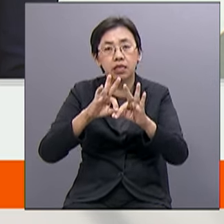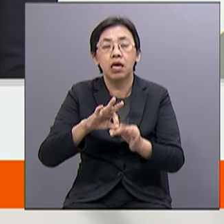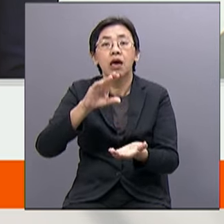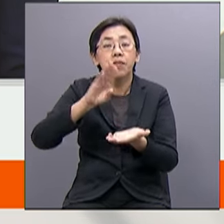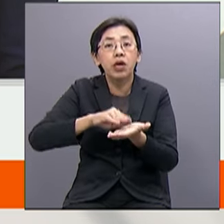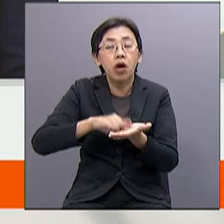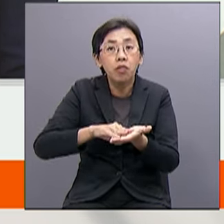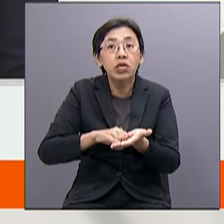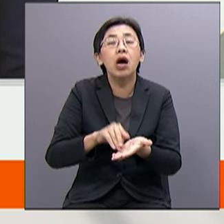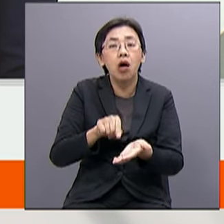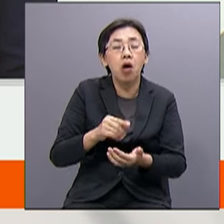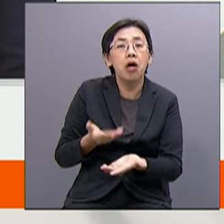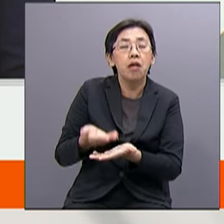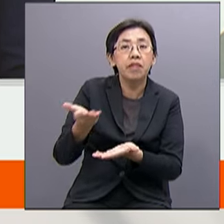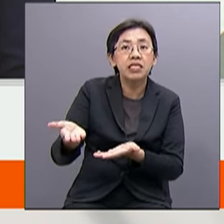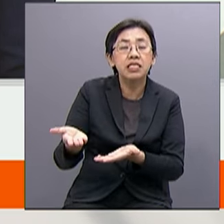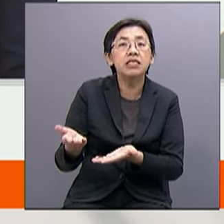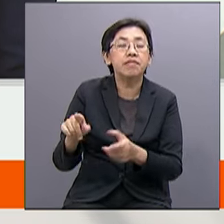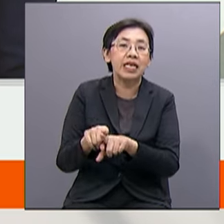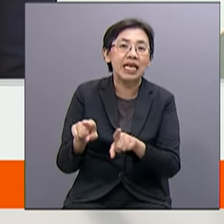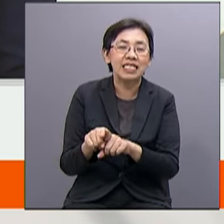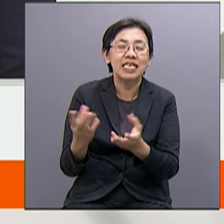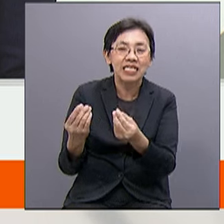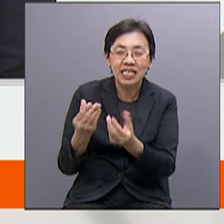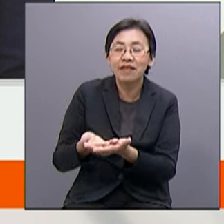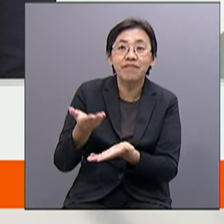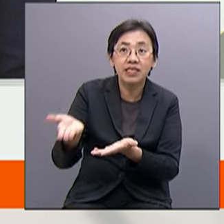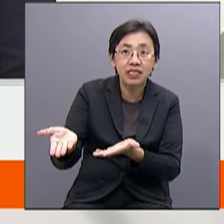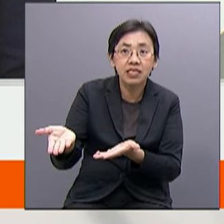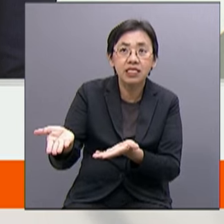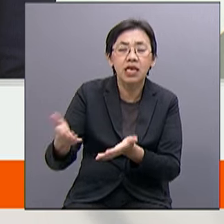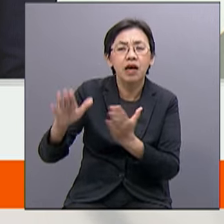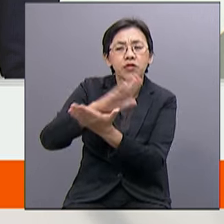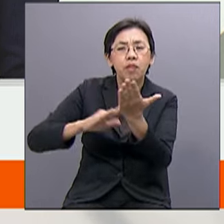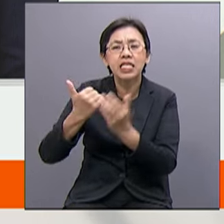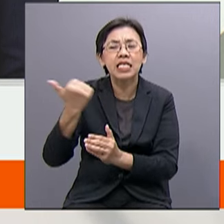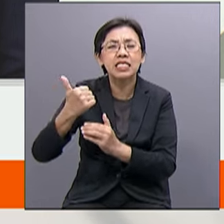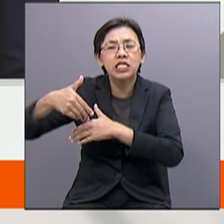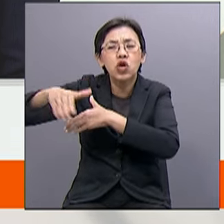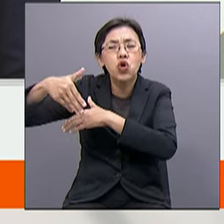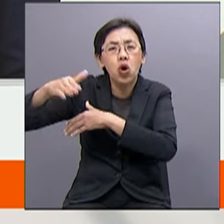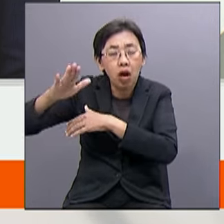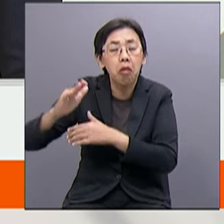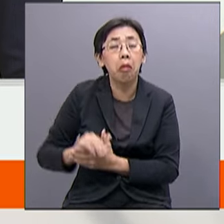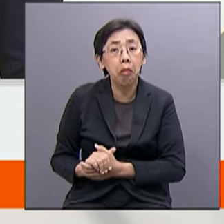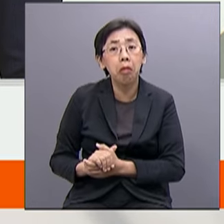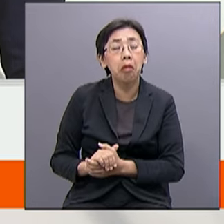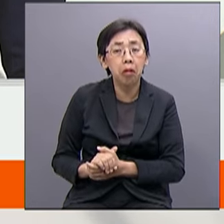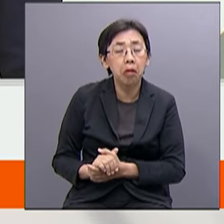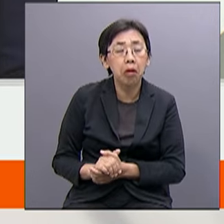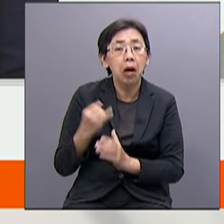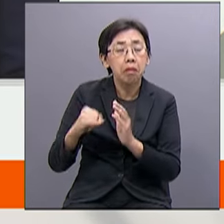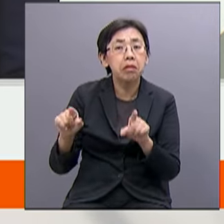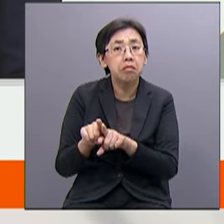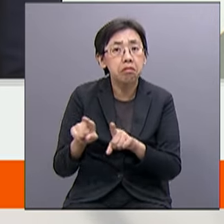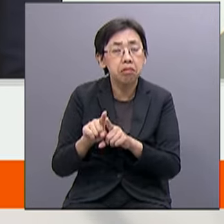ขาเองก็ไปซื้อพื้นที่ในลักษณะเดียวกันกับพื้นที่ในประเทศเพื่อนบ้านด้วยอะค่ะฉะนั้นแล้วค่ะการทำคดีของต